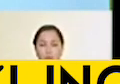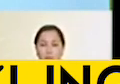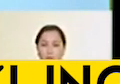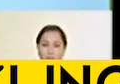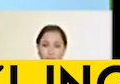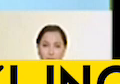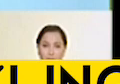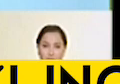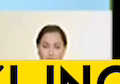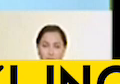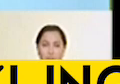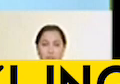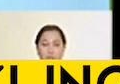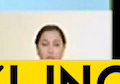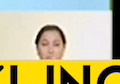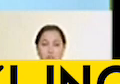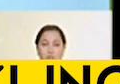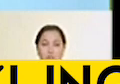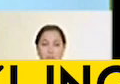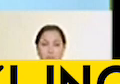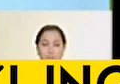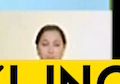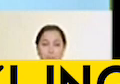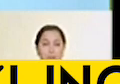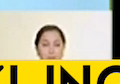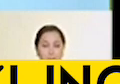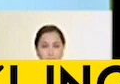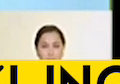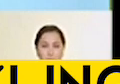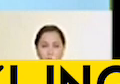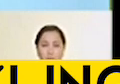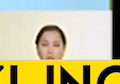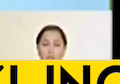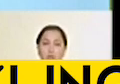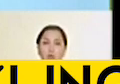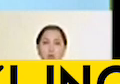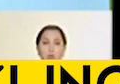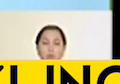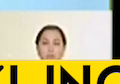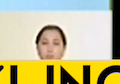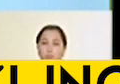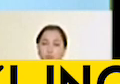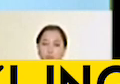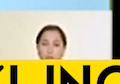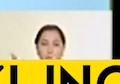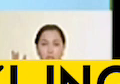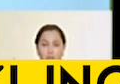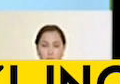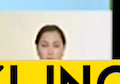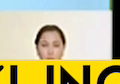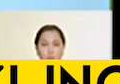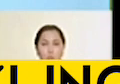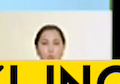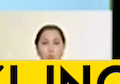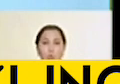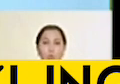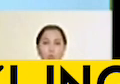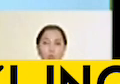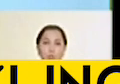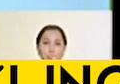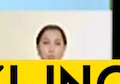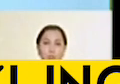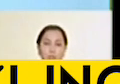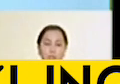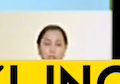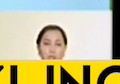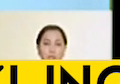bilan yoziladi. Mana misollar: Mustaqillik kuni, Qurbon hayiti, Konstitutsiya